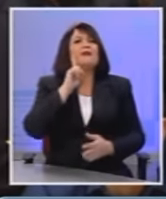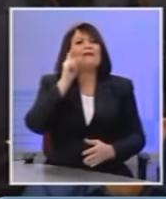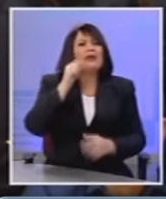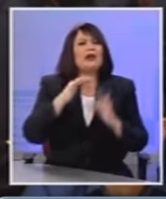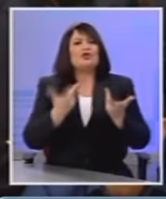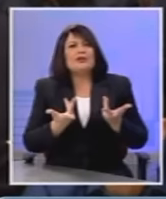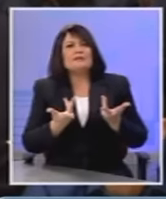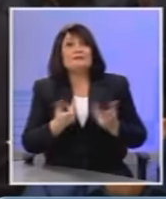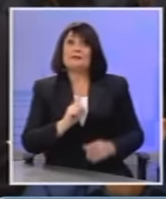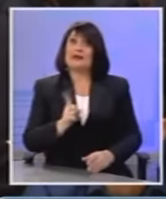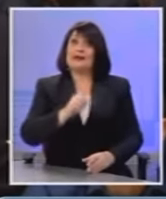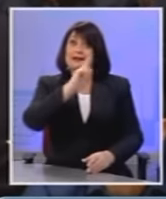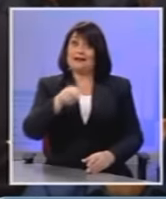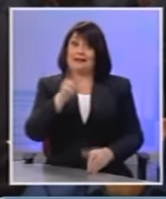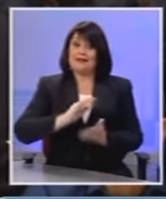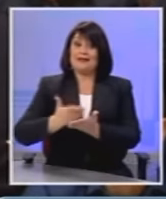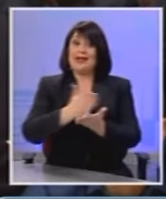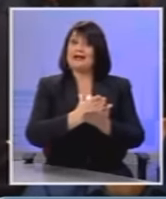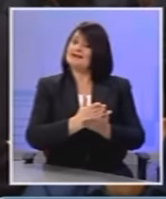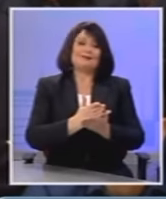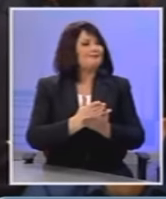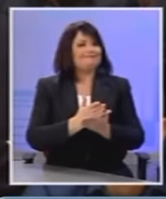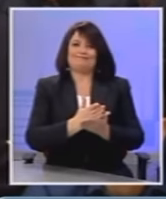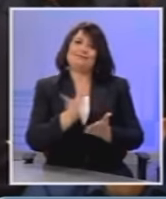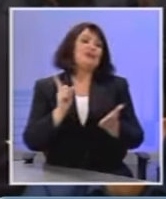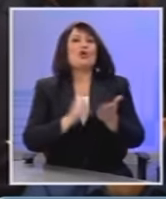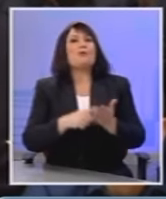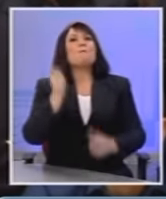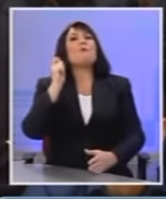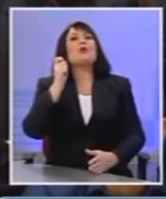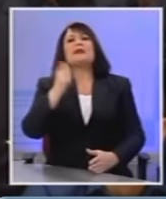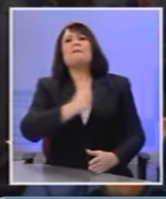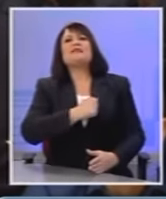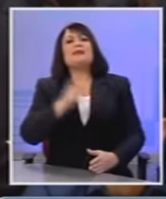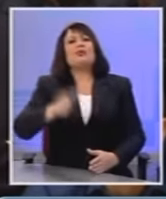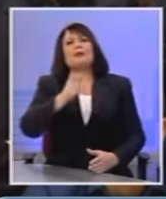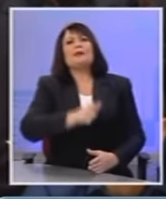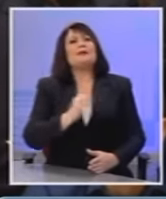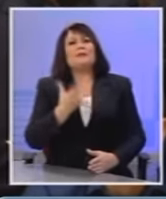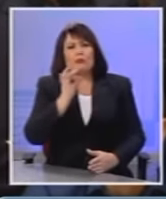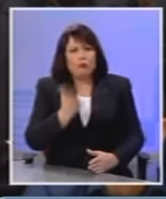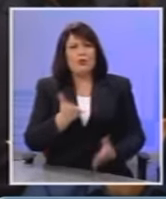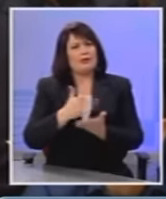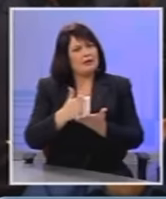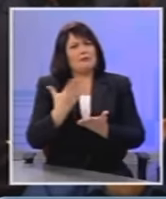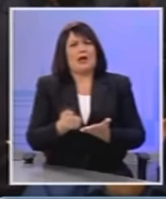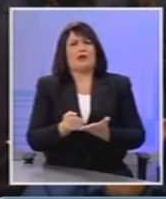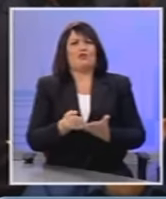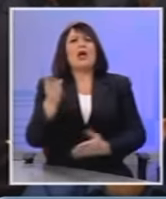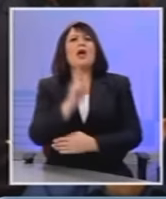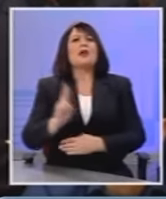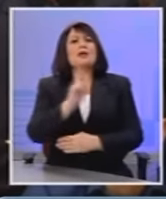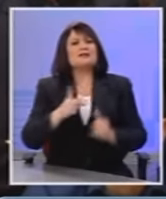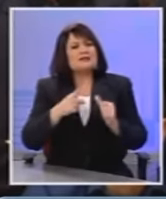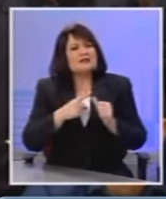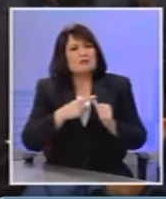Δεν καταργεί όμως όλες τις διακρίσεις πολιτικού φρονήματος. Γιατί υπάρχουν διακρίσεις ρατσιστικές